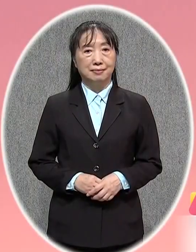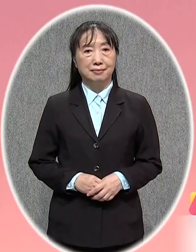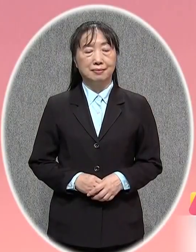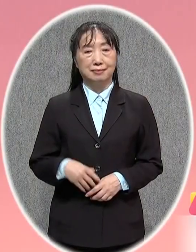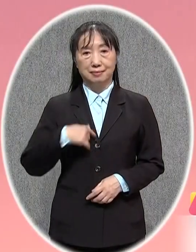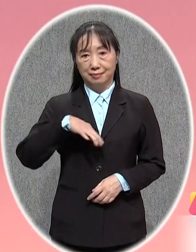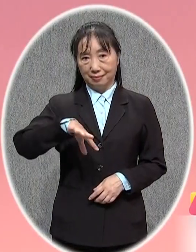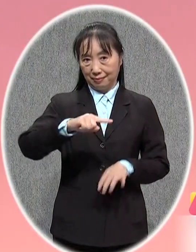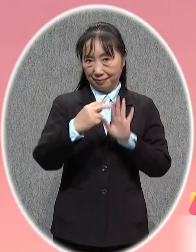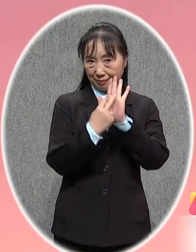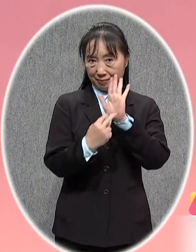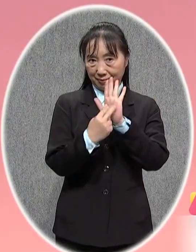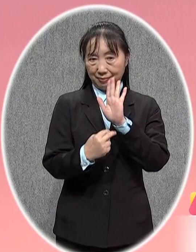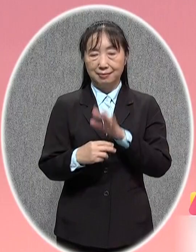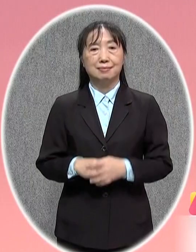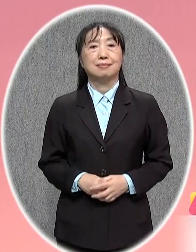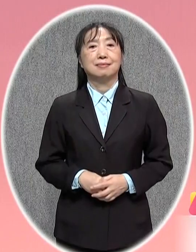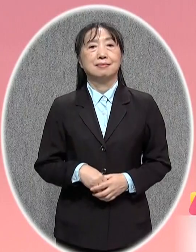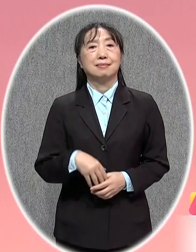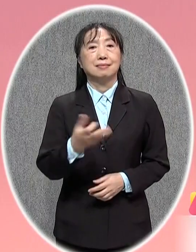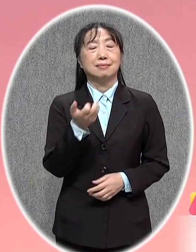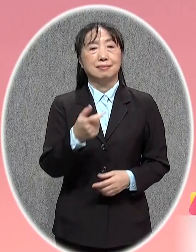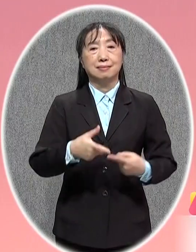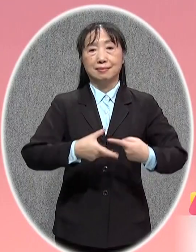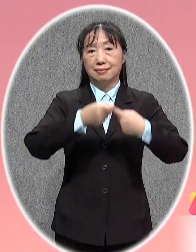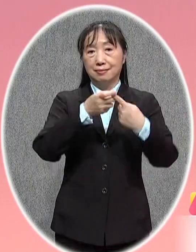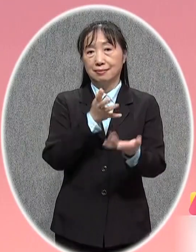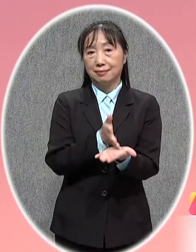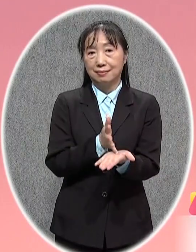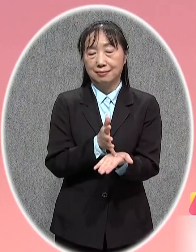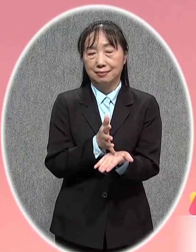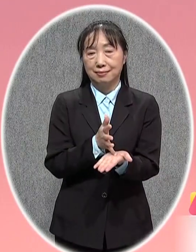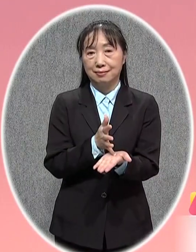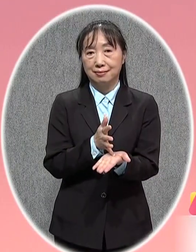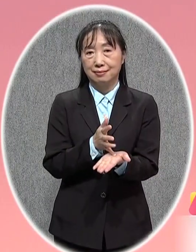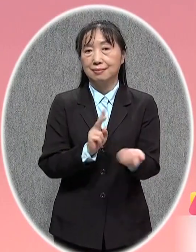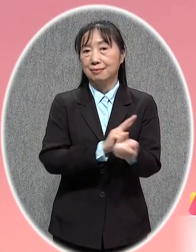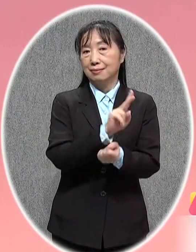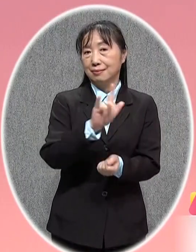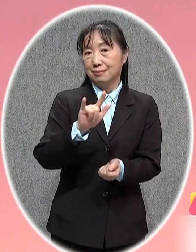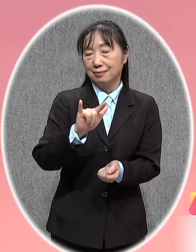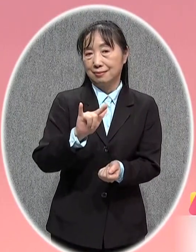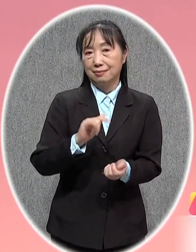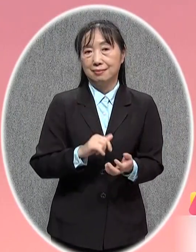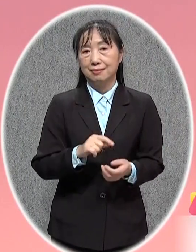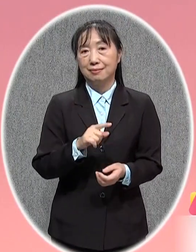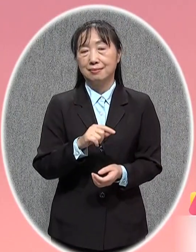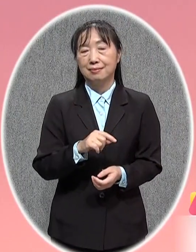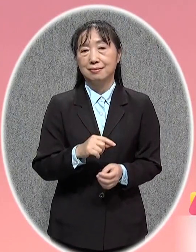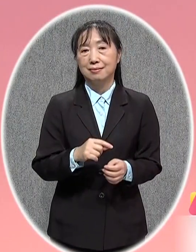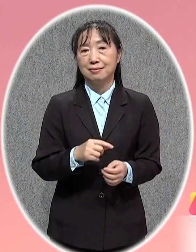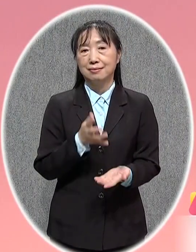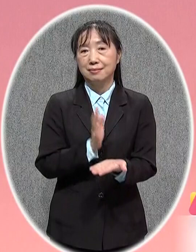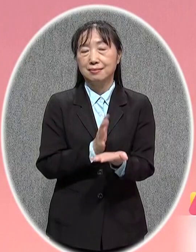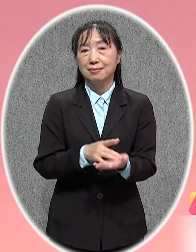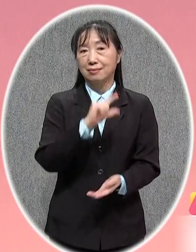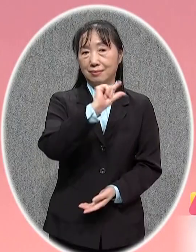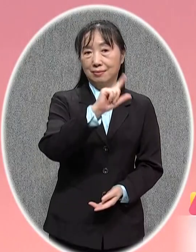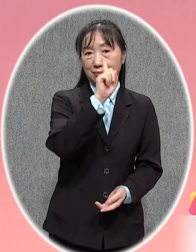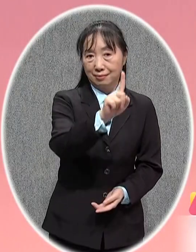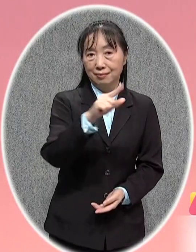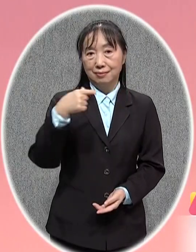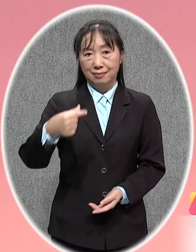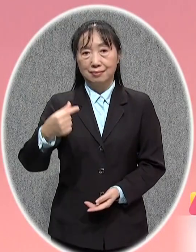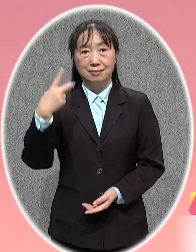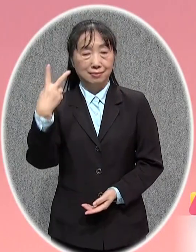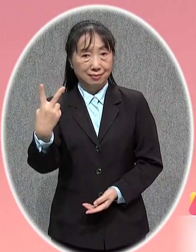首先澄清一下，刚刚在第一轮的时候，林老师说 G1 G2 这